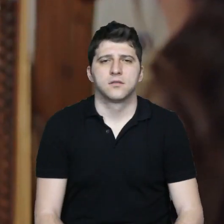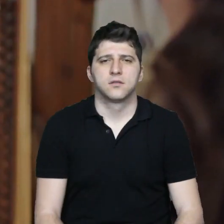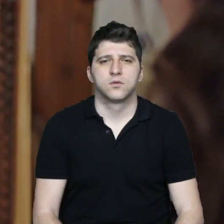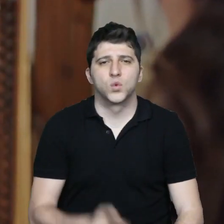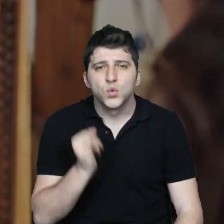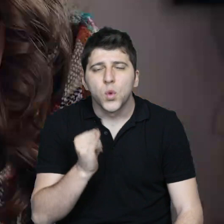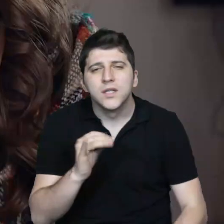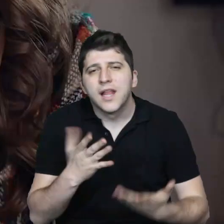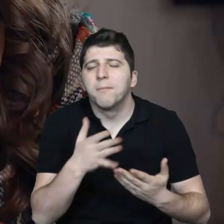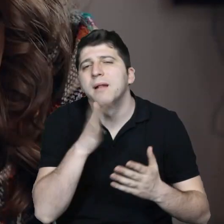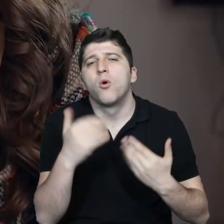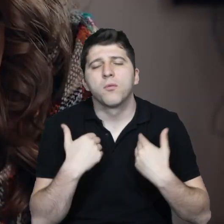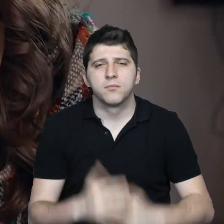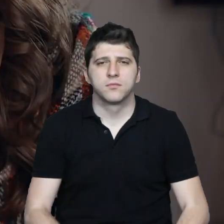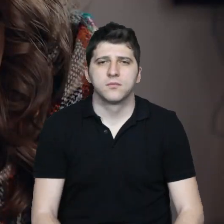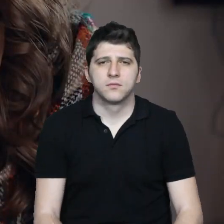Kötü olmayı bilmiyorum ki.